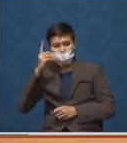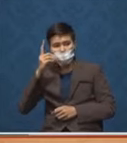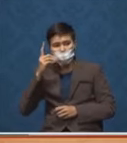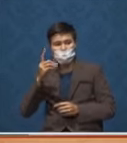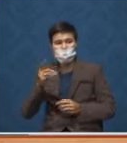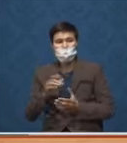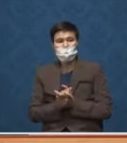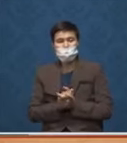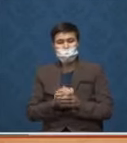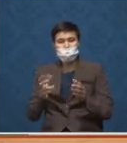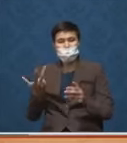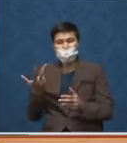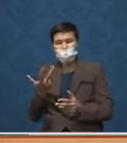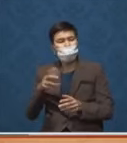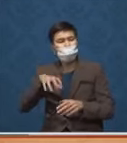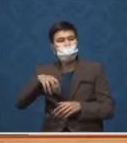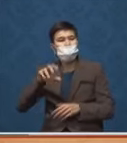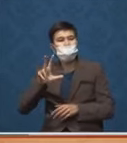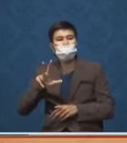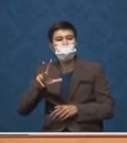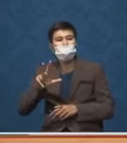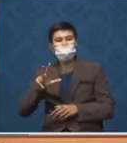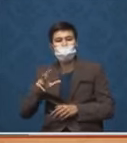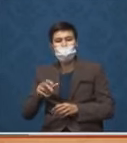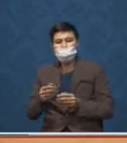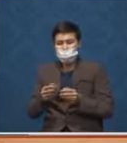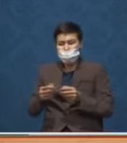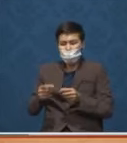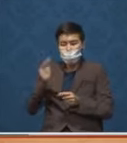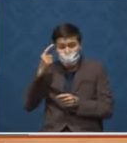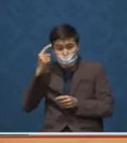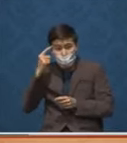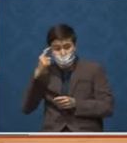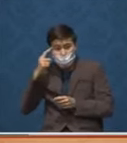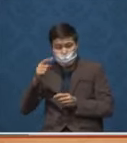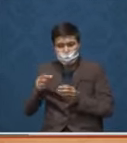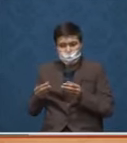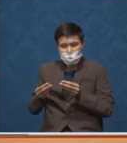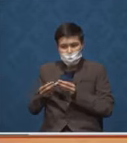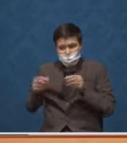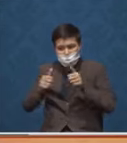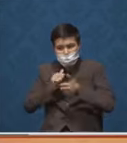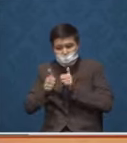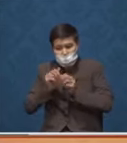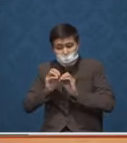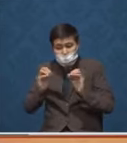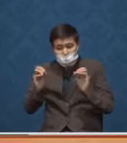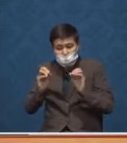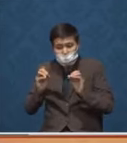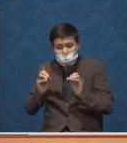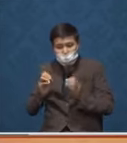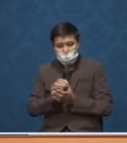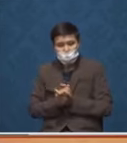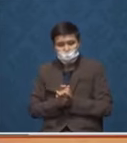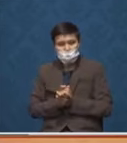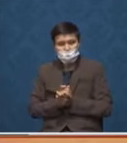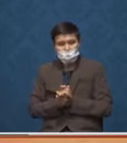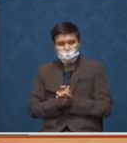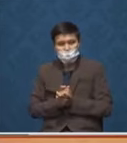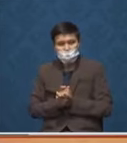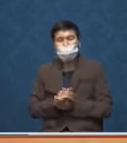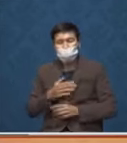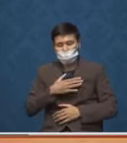True Board Dtac เขาจะหัวกันหรือไม่เนี่ยผมคิดว่าในสภาพที่ดูตอนนี้นะฮะผมไม่เชื่อว่าจะหัว